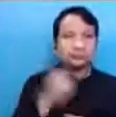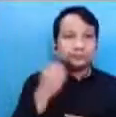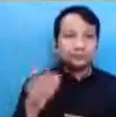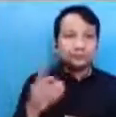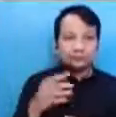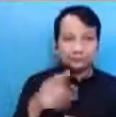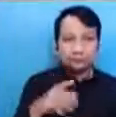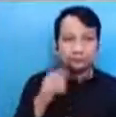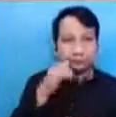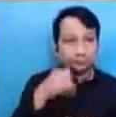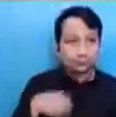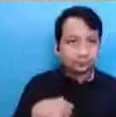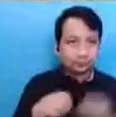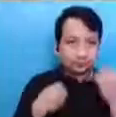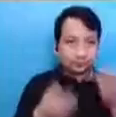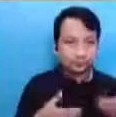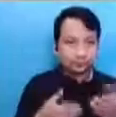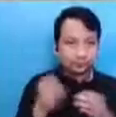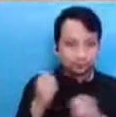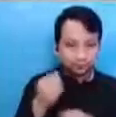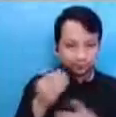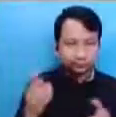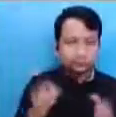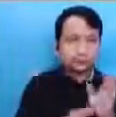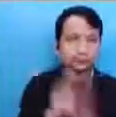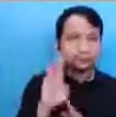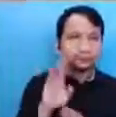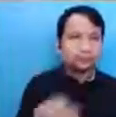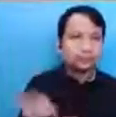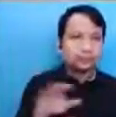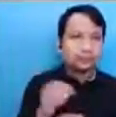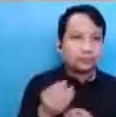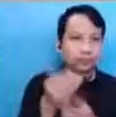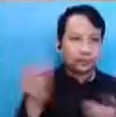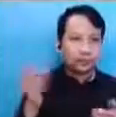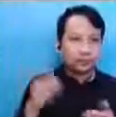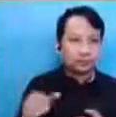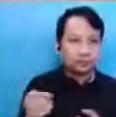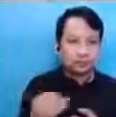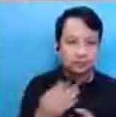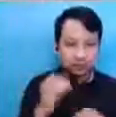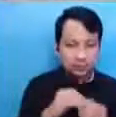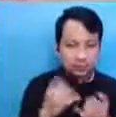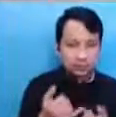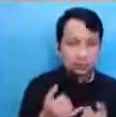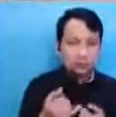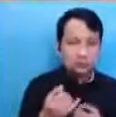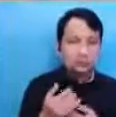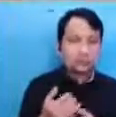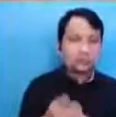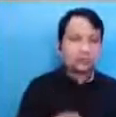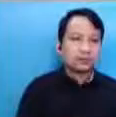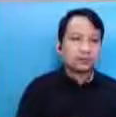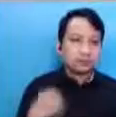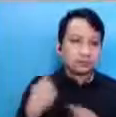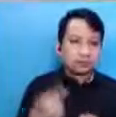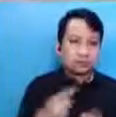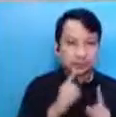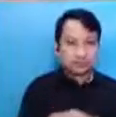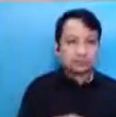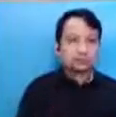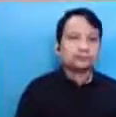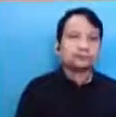yesterday. And we're expecting po natataas pa po yung figura niyan today as reports come in. Yes, Ms.